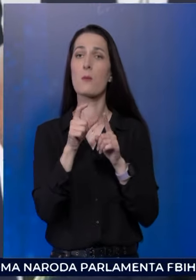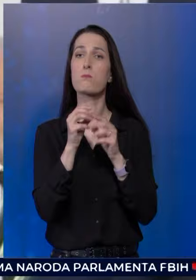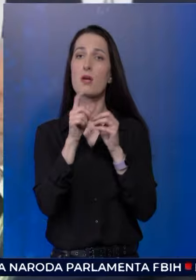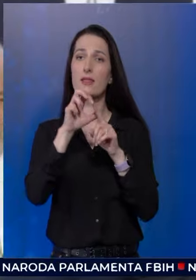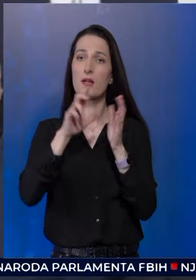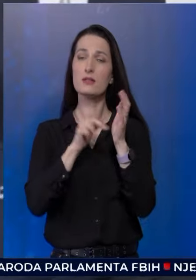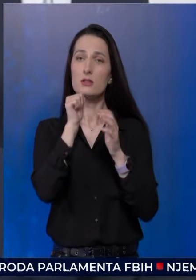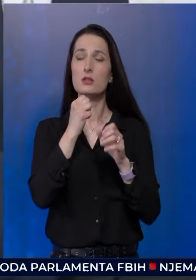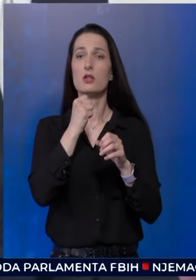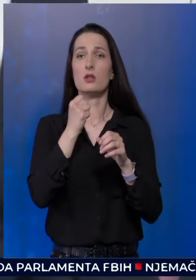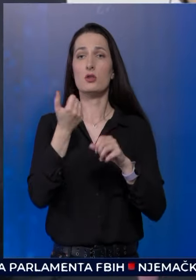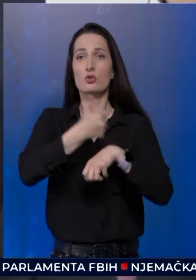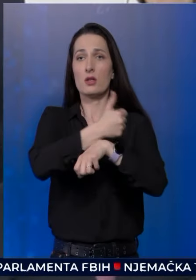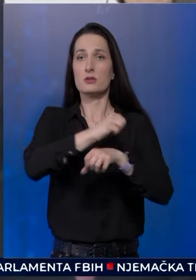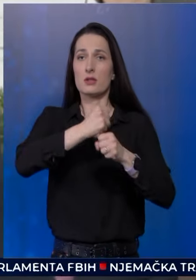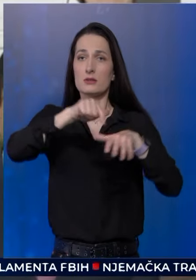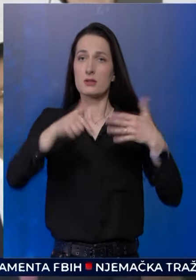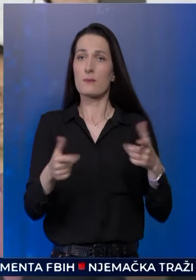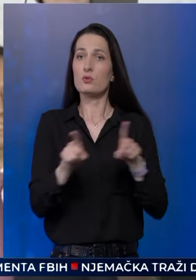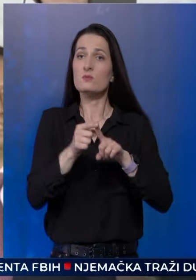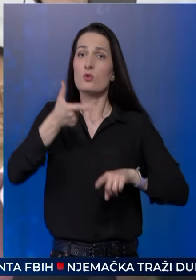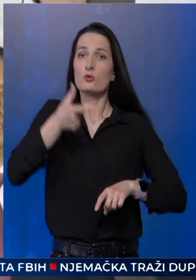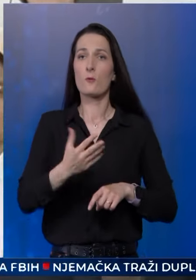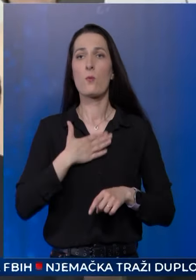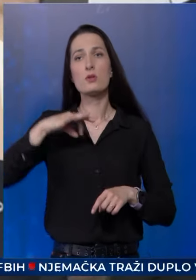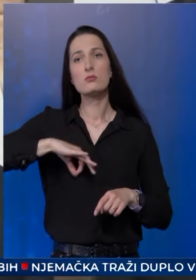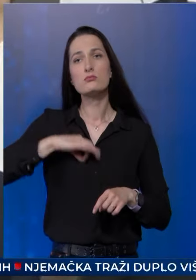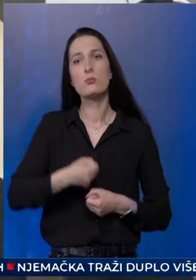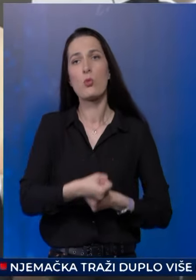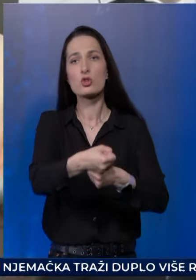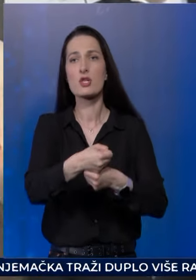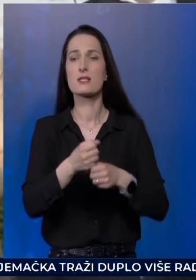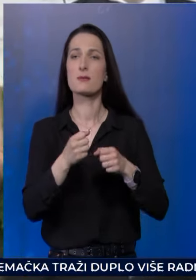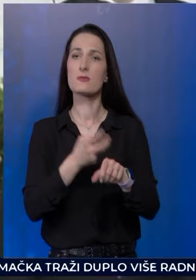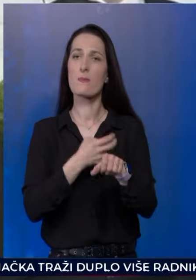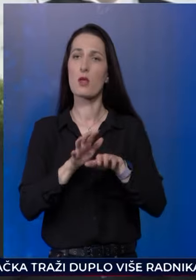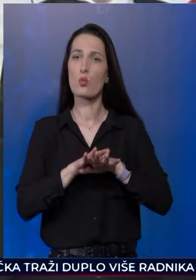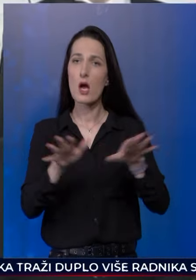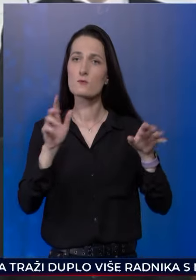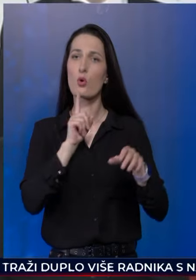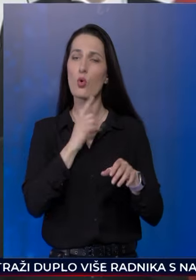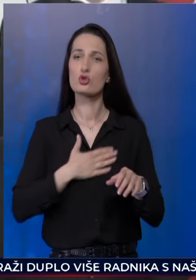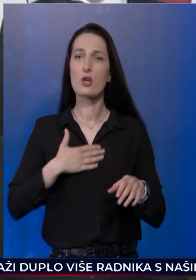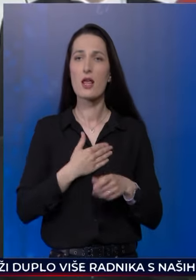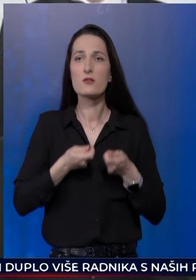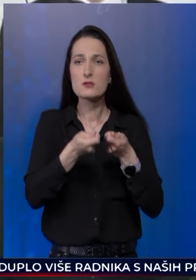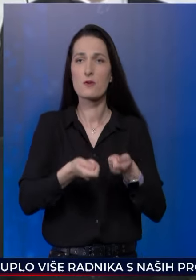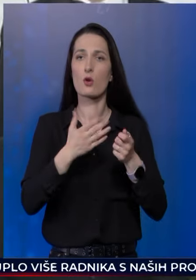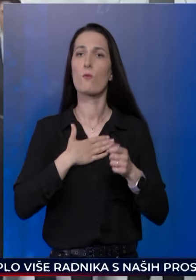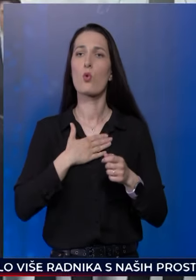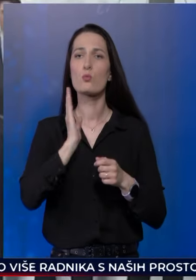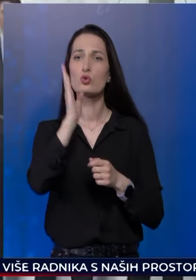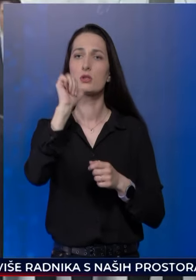Biden i čelnici G7 također udvostručiti svoje obaveze da podrže zemlje u razvoju koje žele investirati u